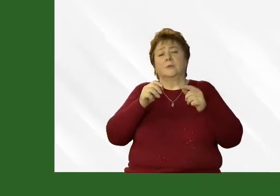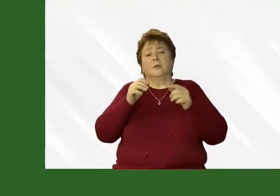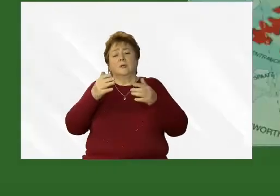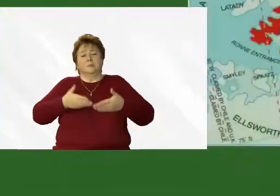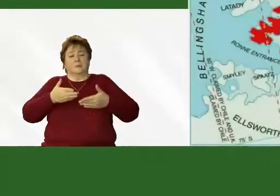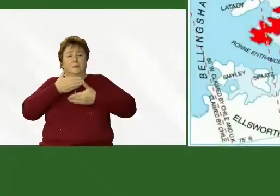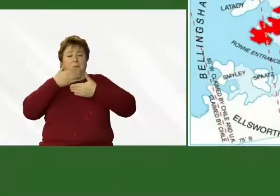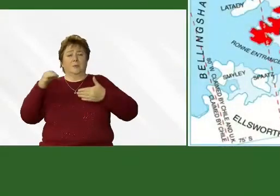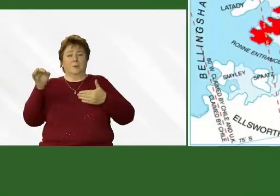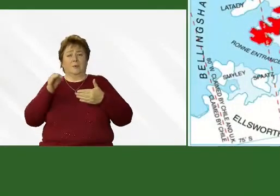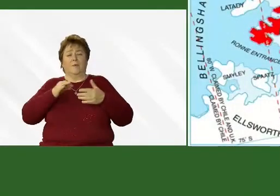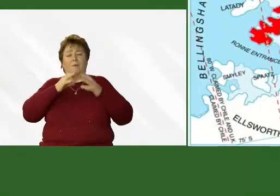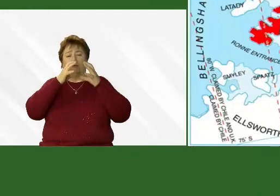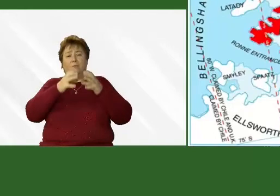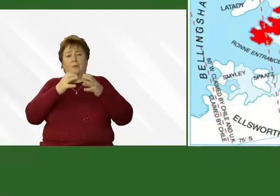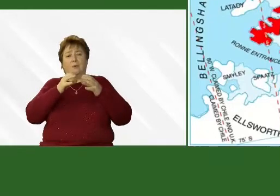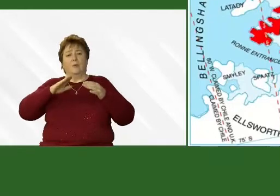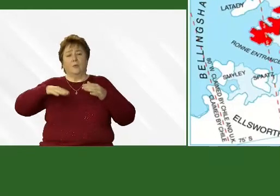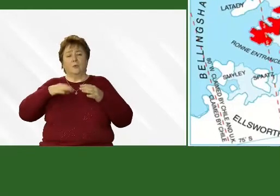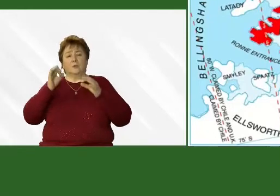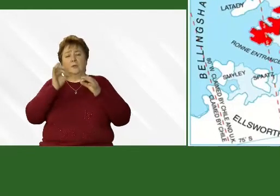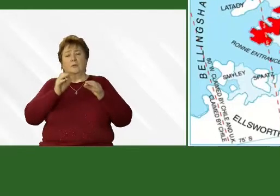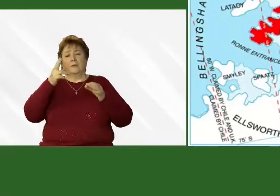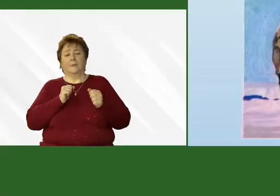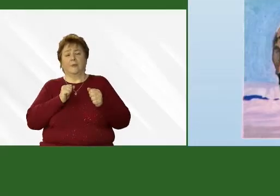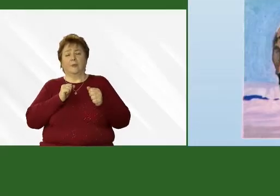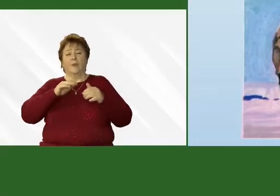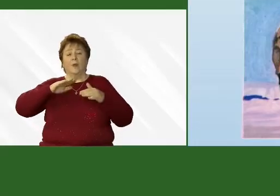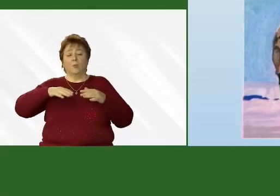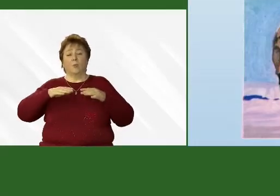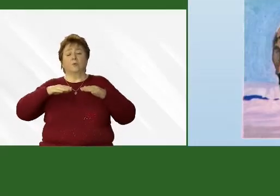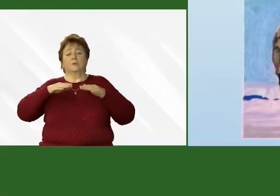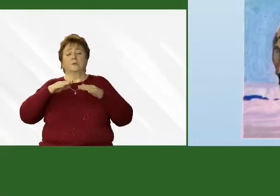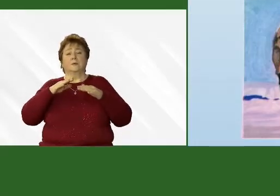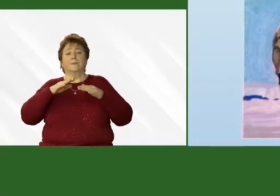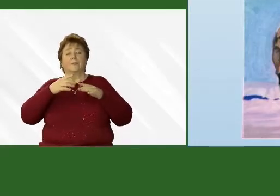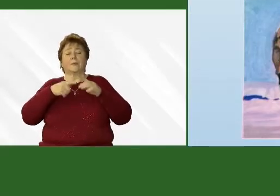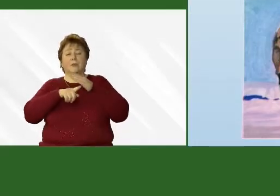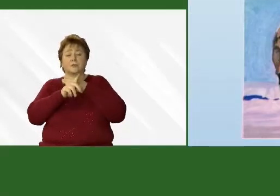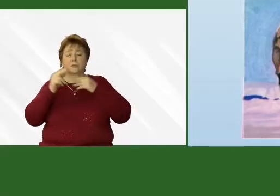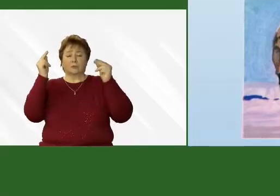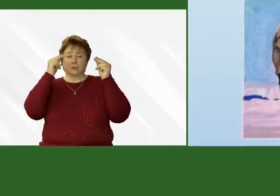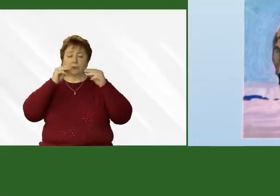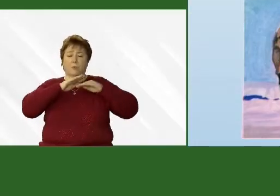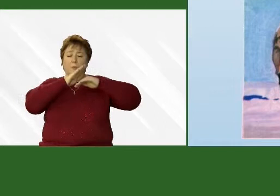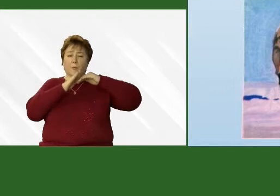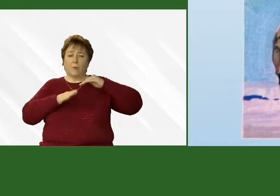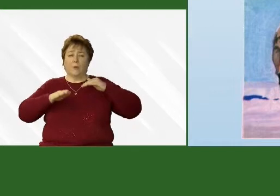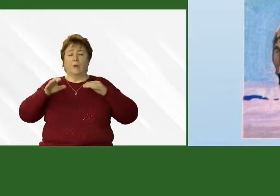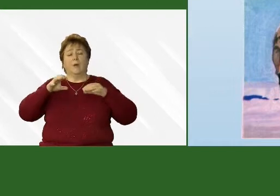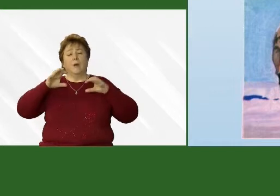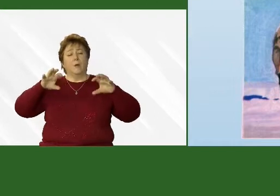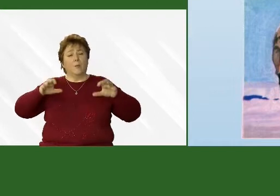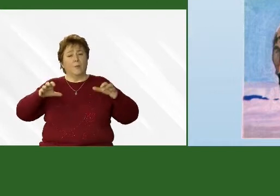необитаемым островом в мире после острова Девон. После этого началось изучение побережья